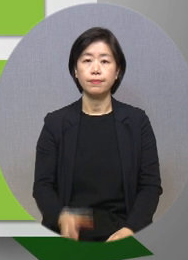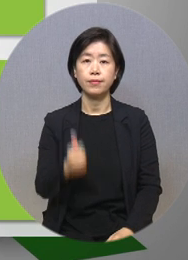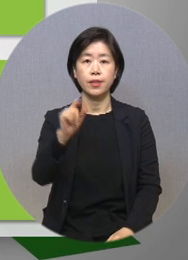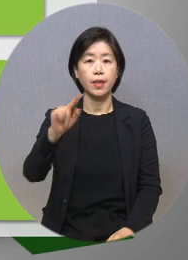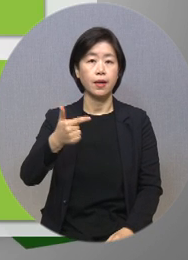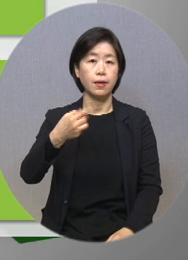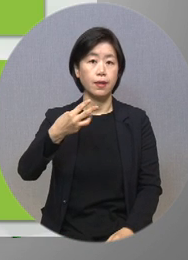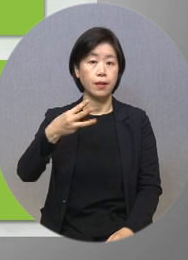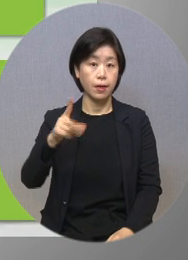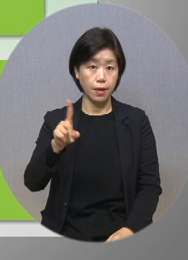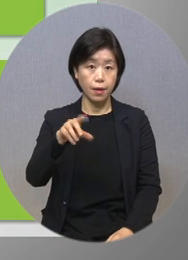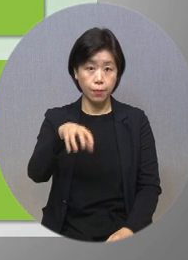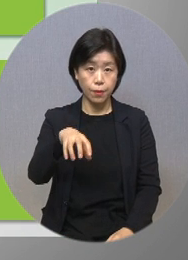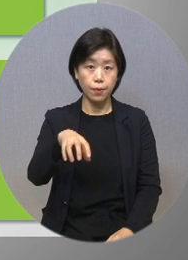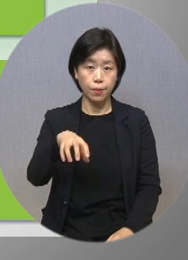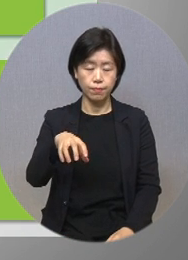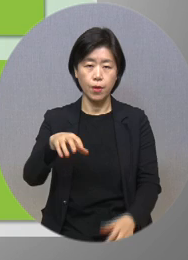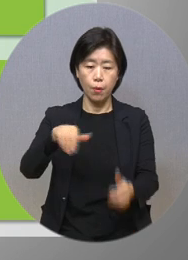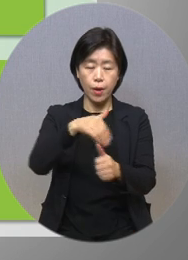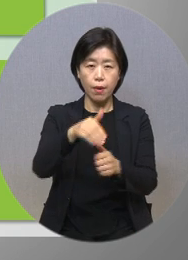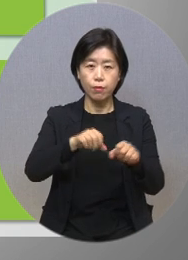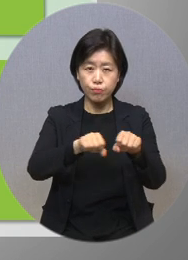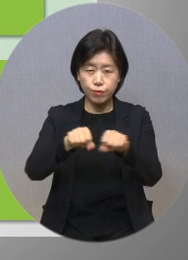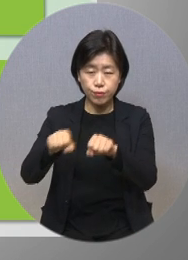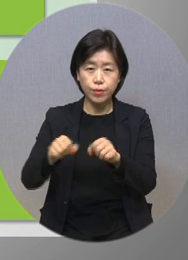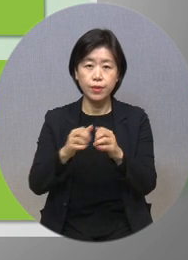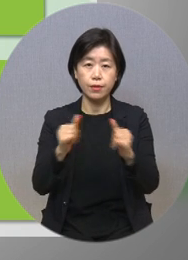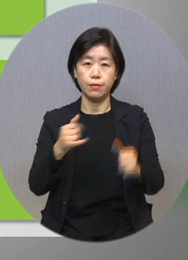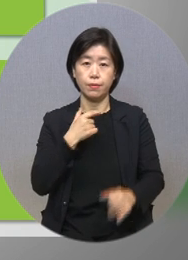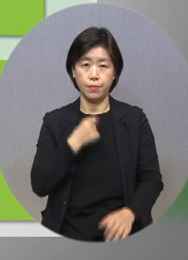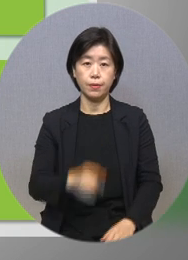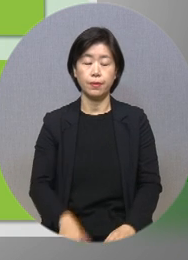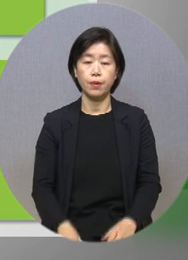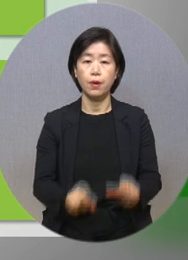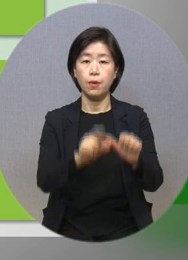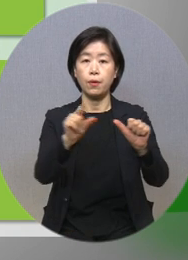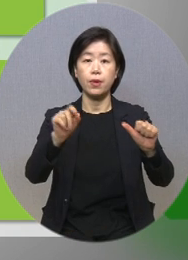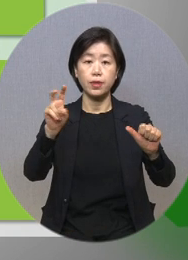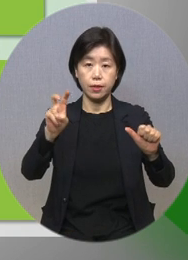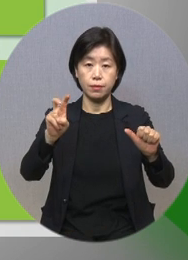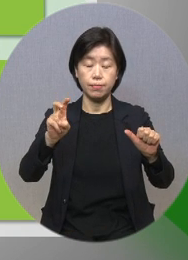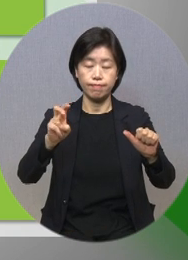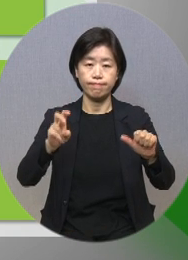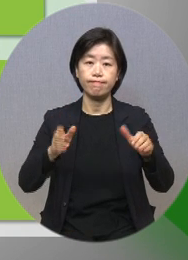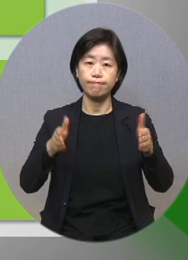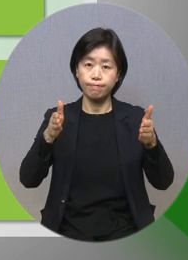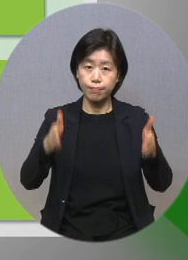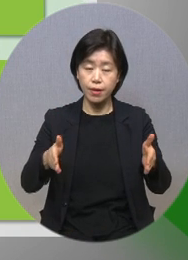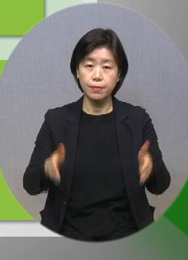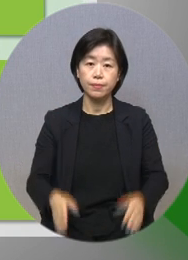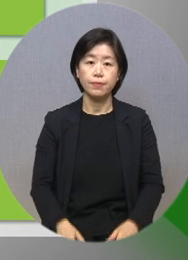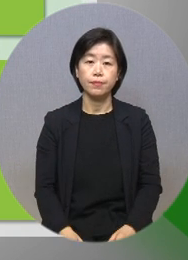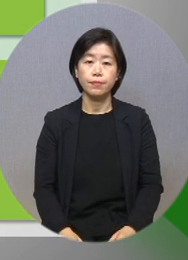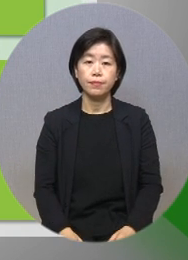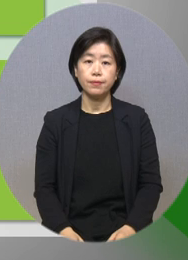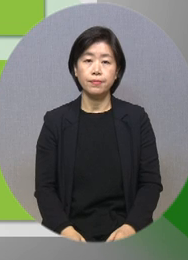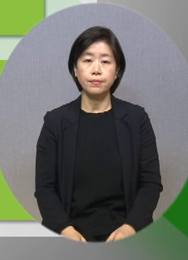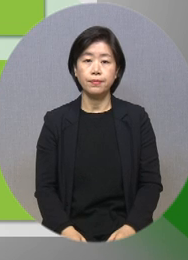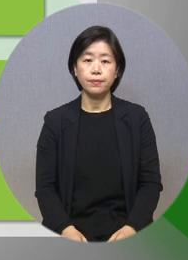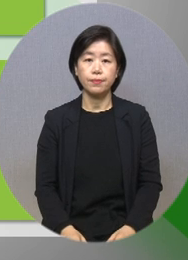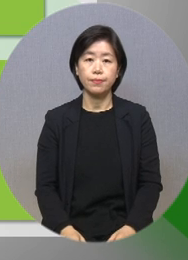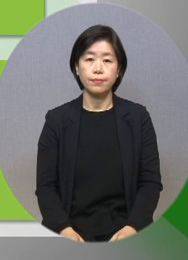주식회사 한라에서 환경미화원을 모집합니다. 접수 마감일은 5월 20일까지며 근무지는